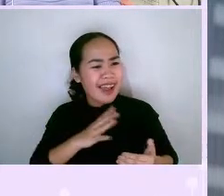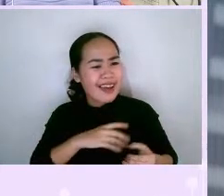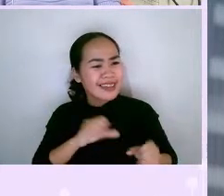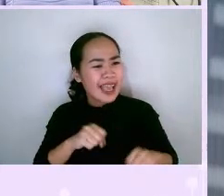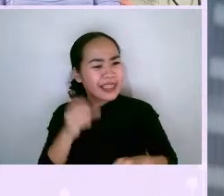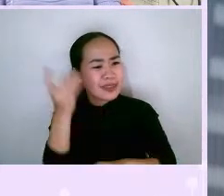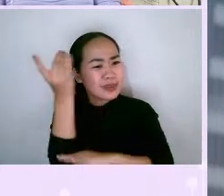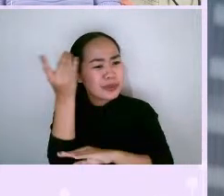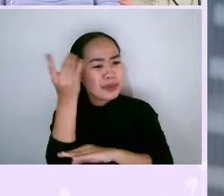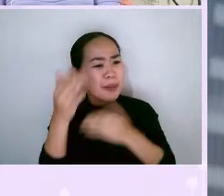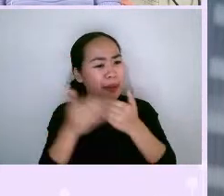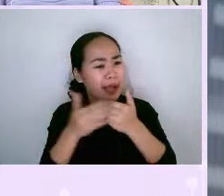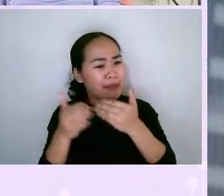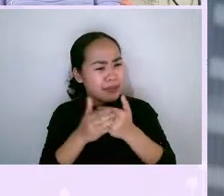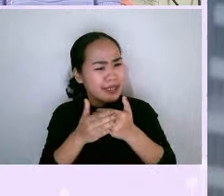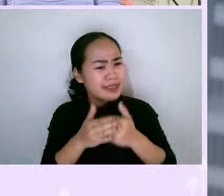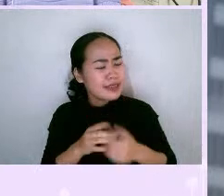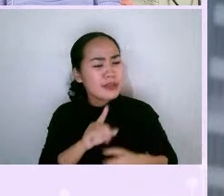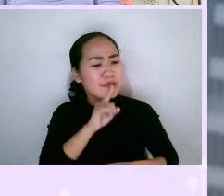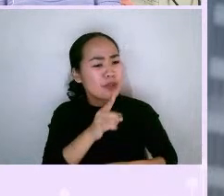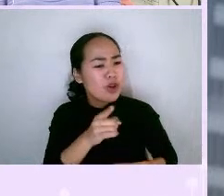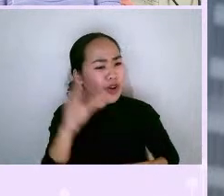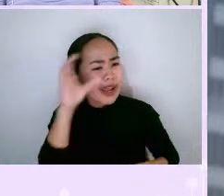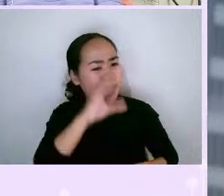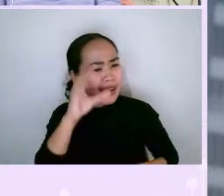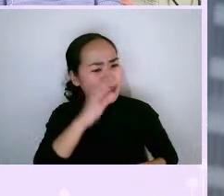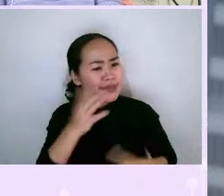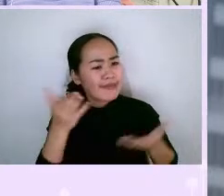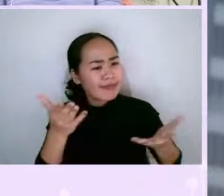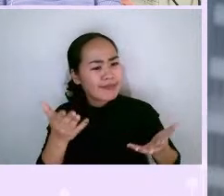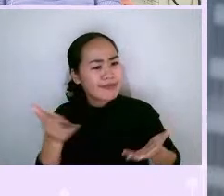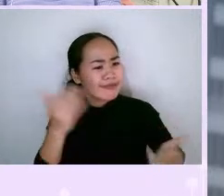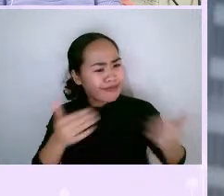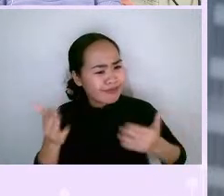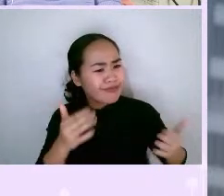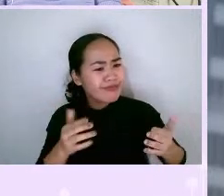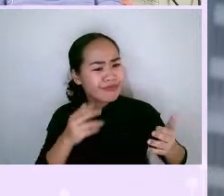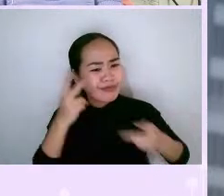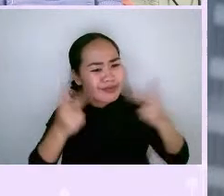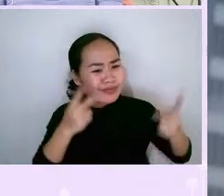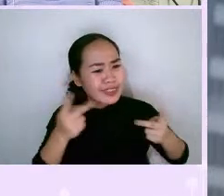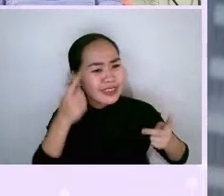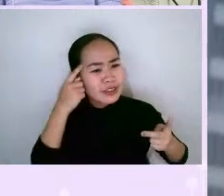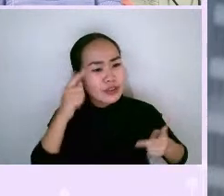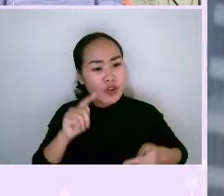City natin, na magpunta po dito sa ating job fair at